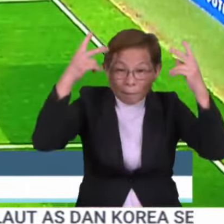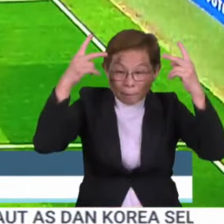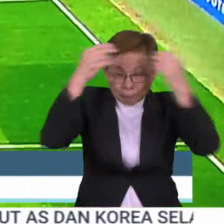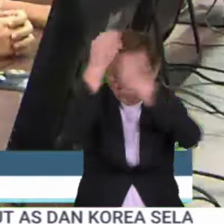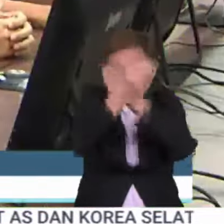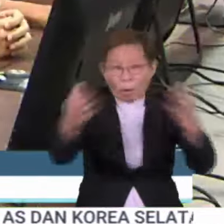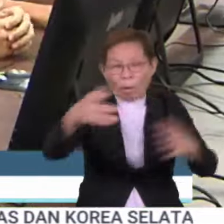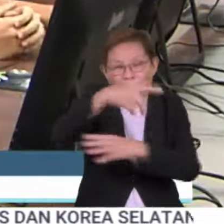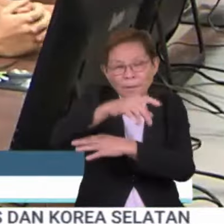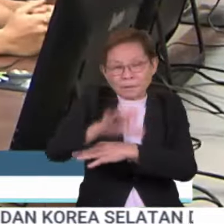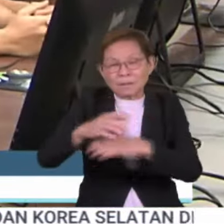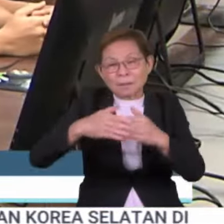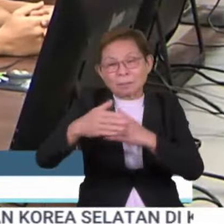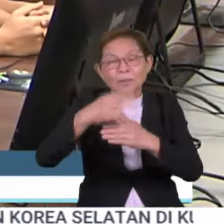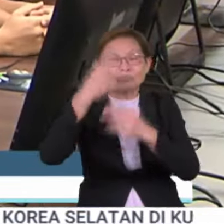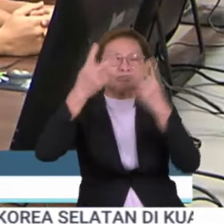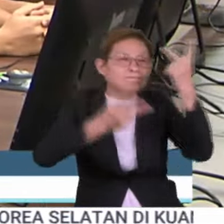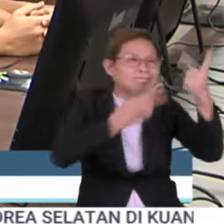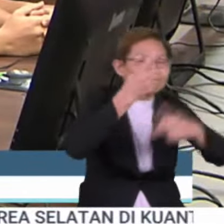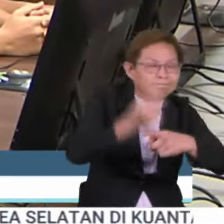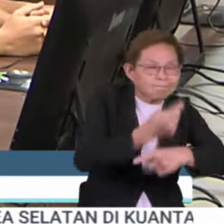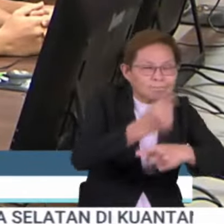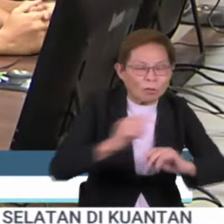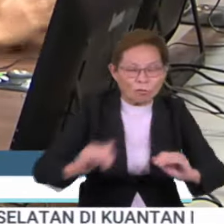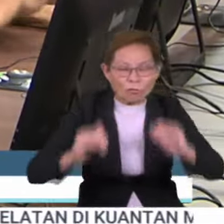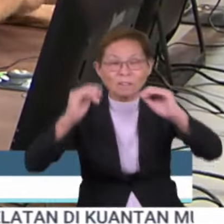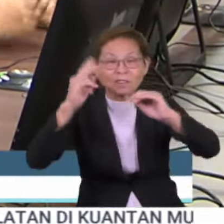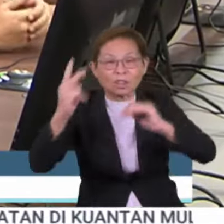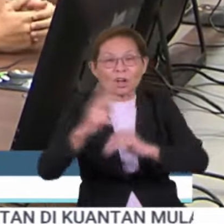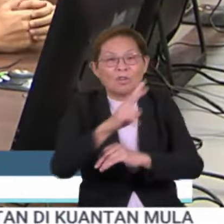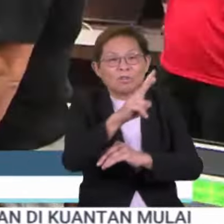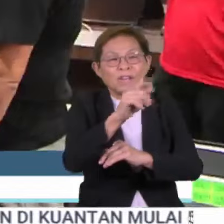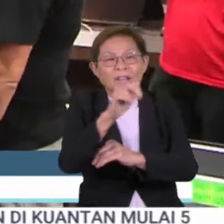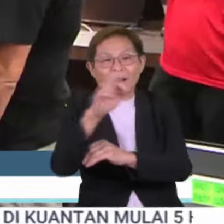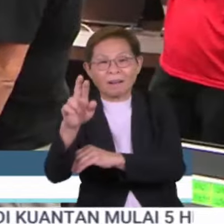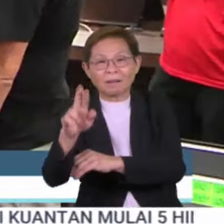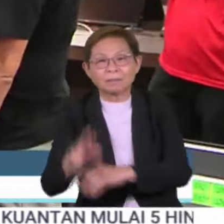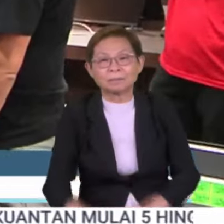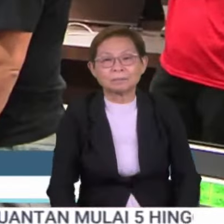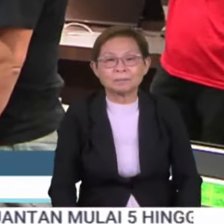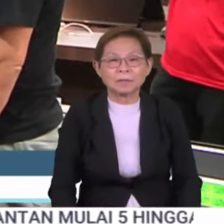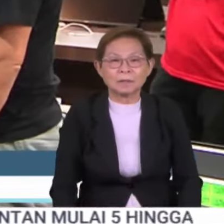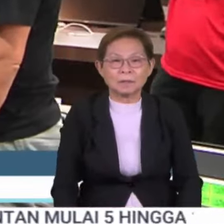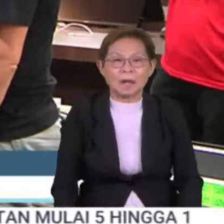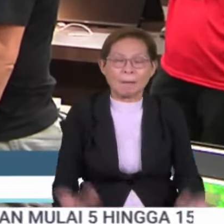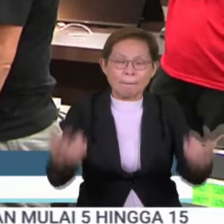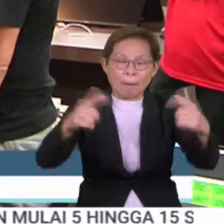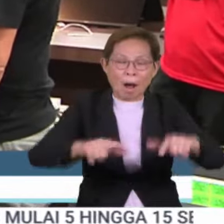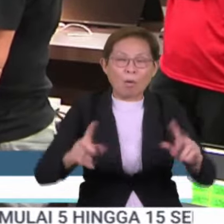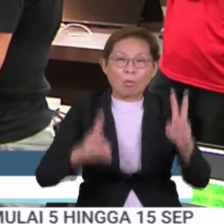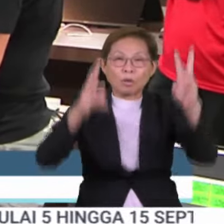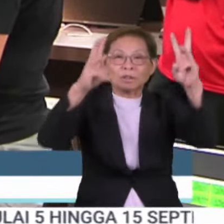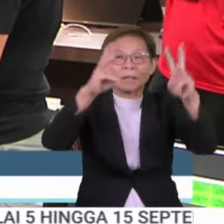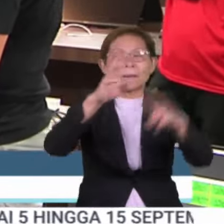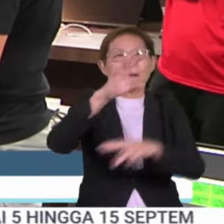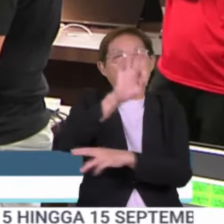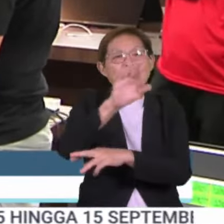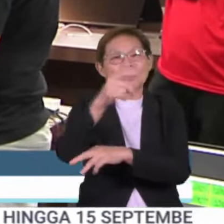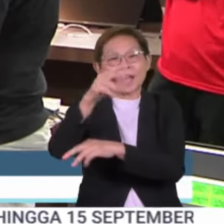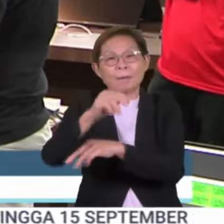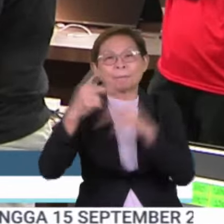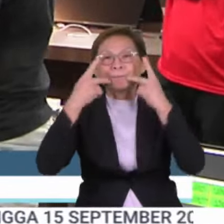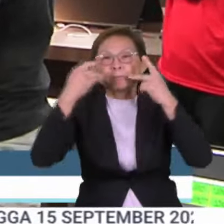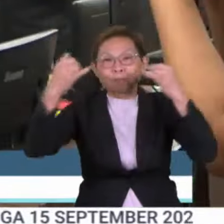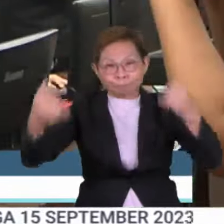dalam sidang media selepas meninjau sesi latihan fasasi itu yang berlangsung di Wisma persatuan bola sepak